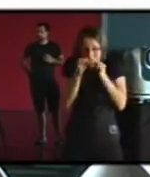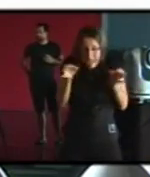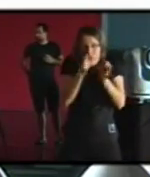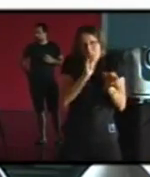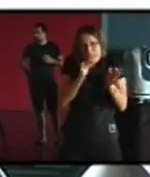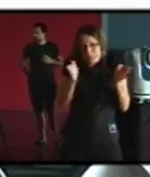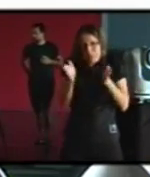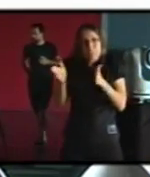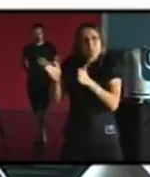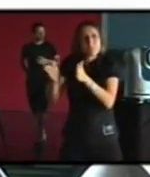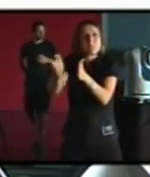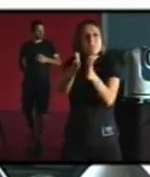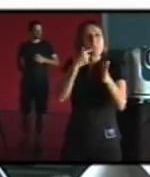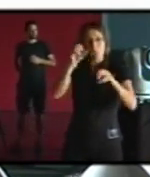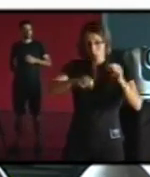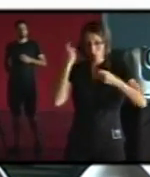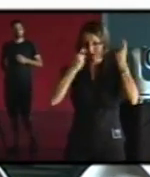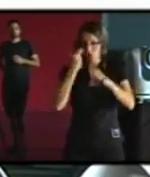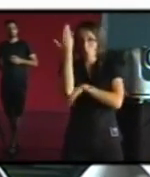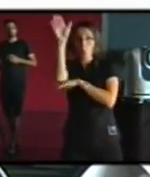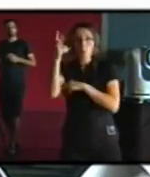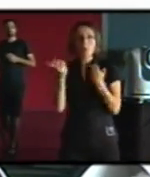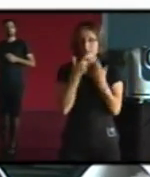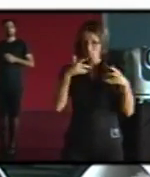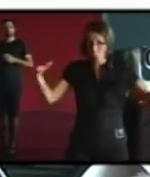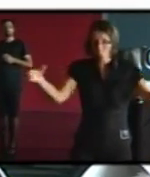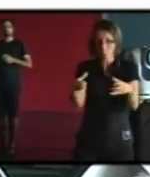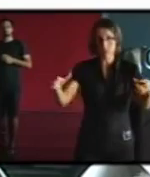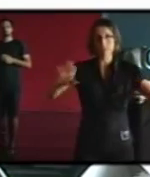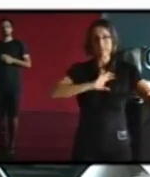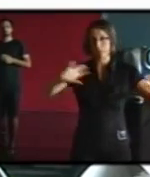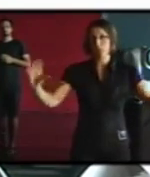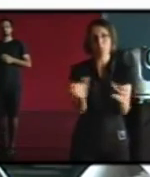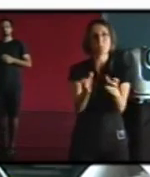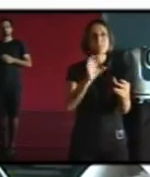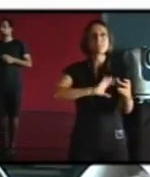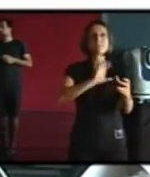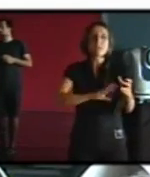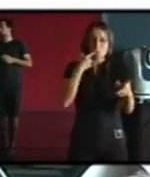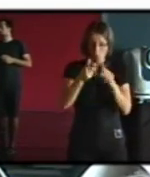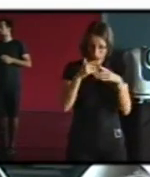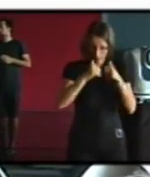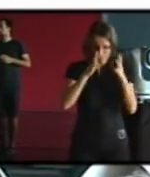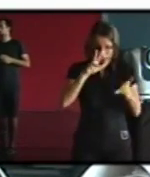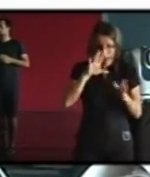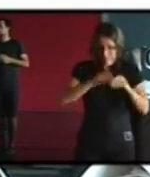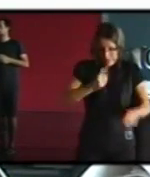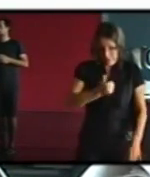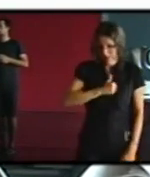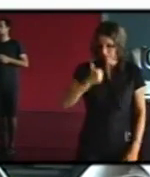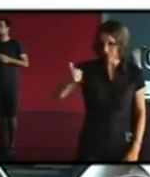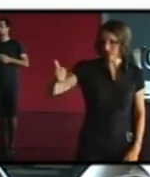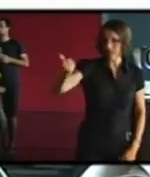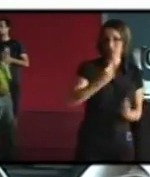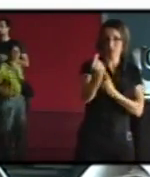imaginer d'autres manières de penser le collectif aujourd'hui, ou l'habiter individuel mais ensemble, et